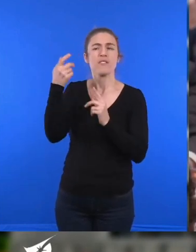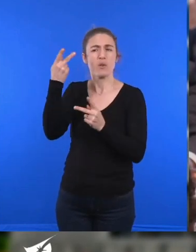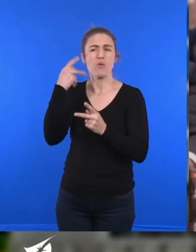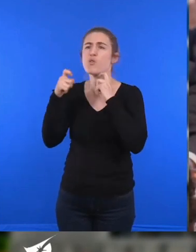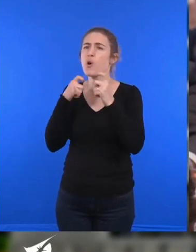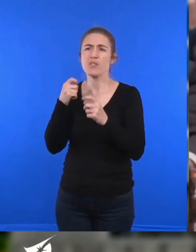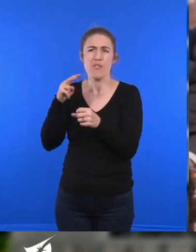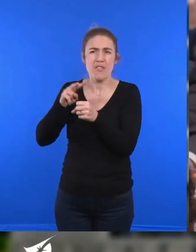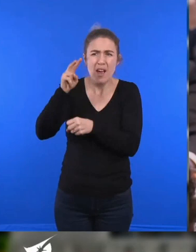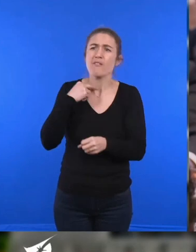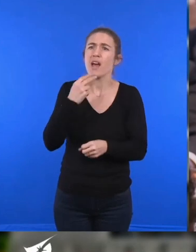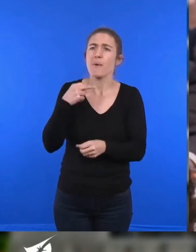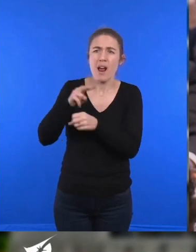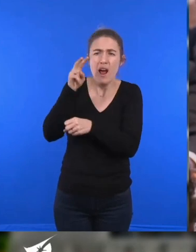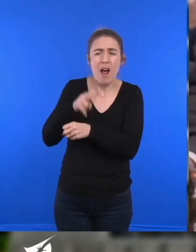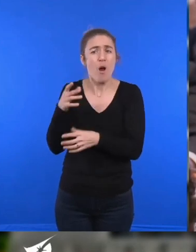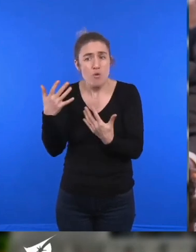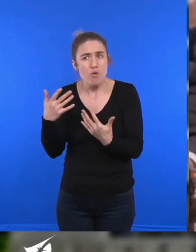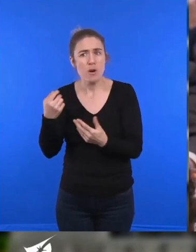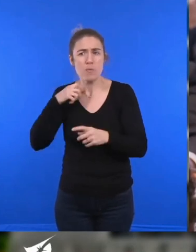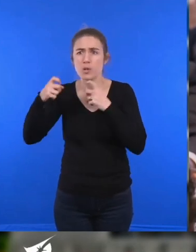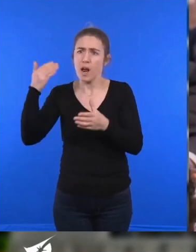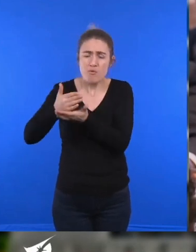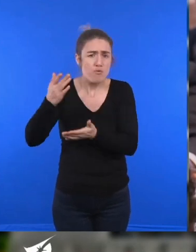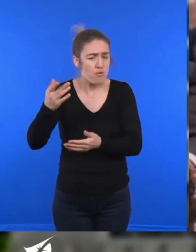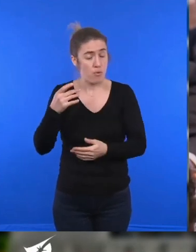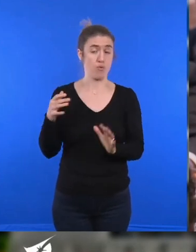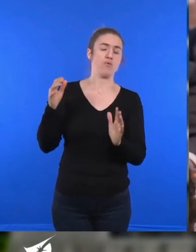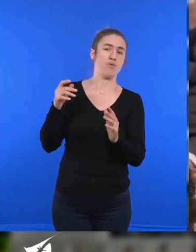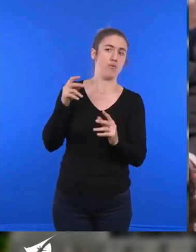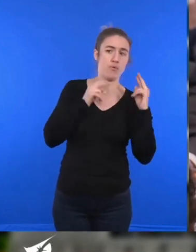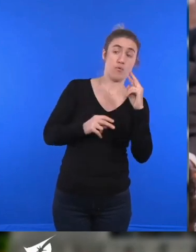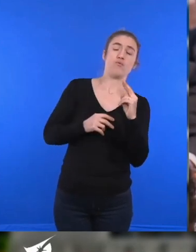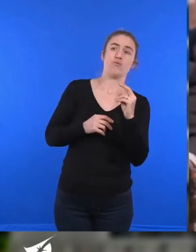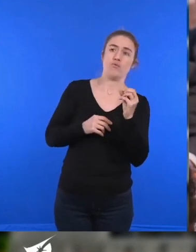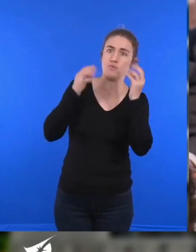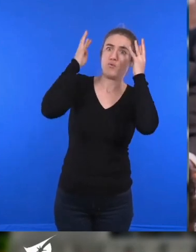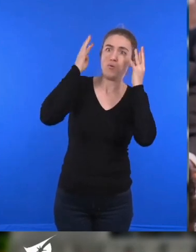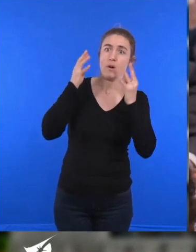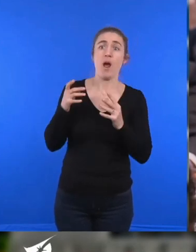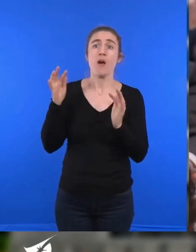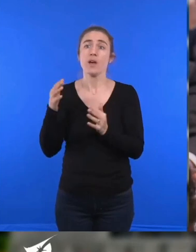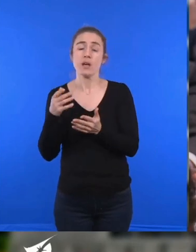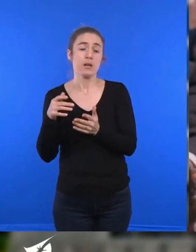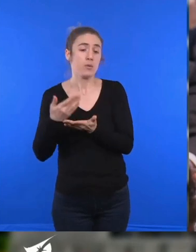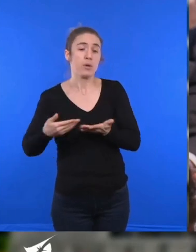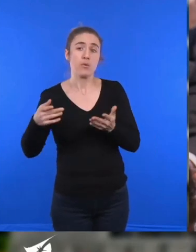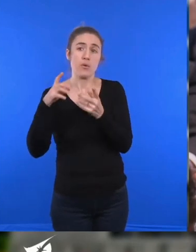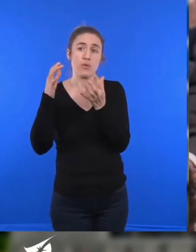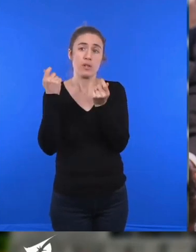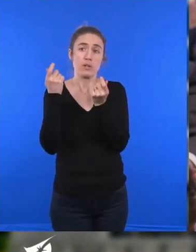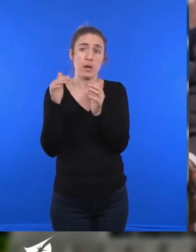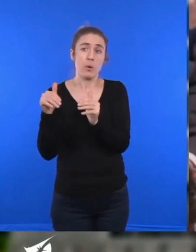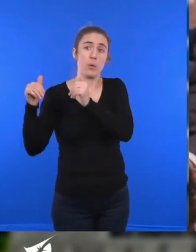sa brutalité factuelle pour celles et ceux qui font vivre nos territoires, pour ces renoncements comptables de ces renoncements à des pans